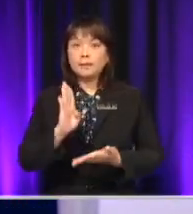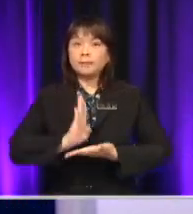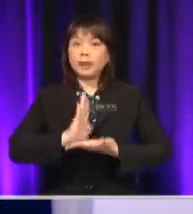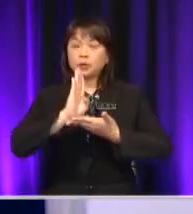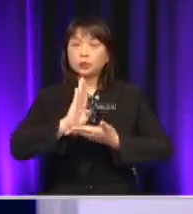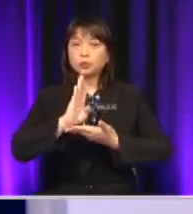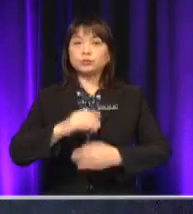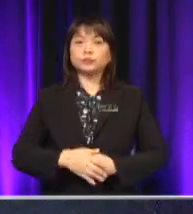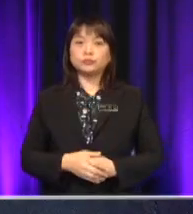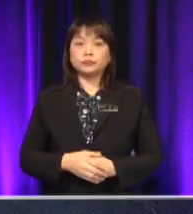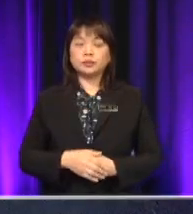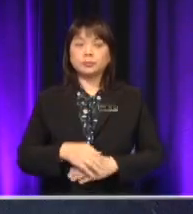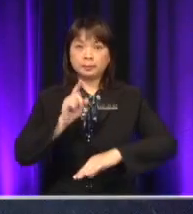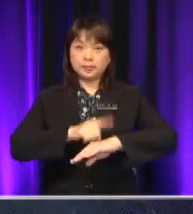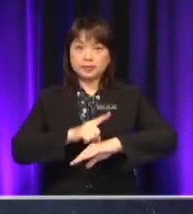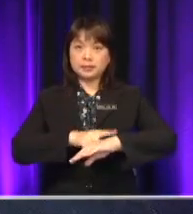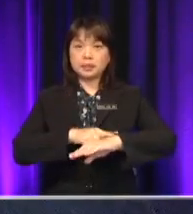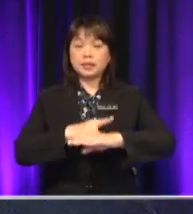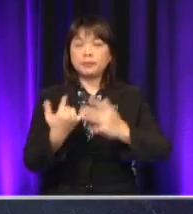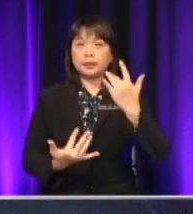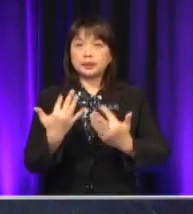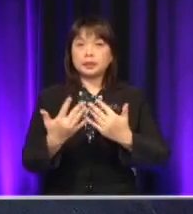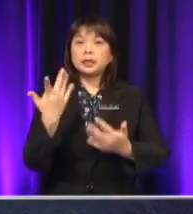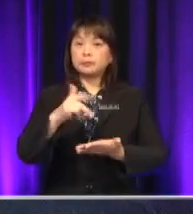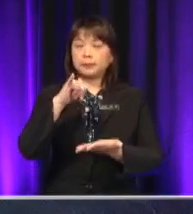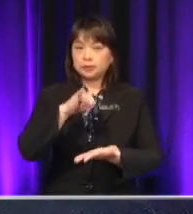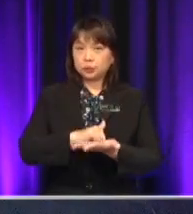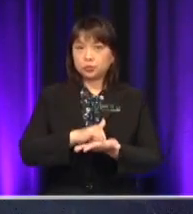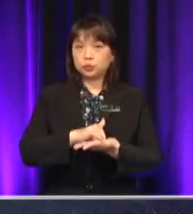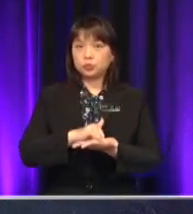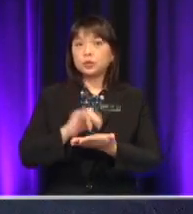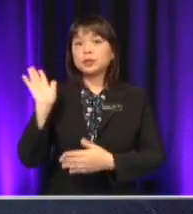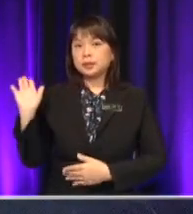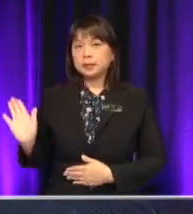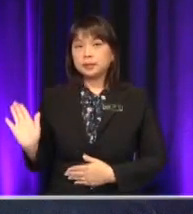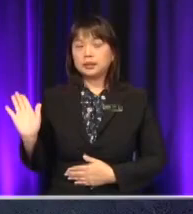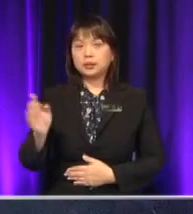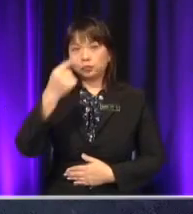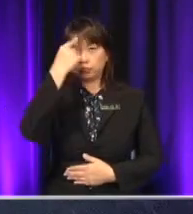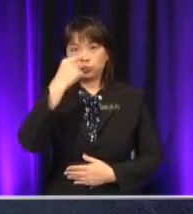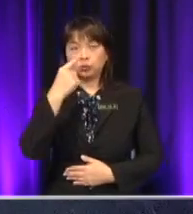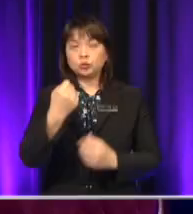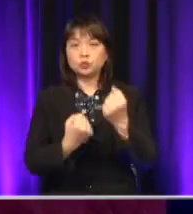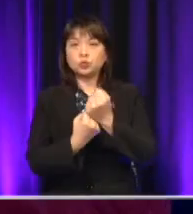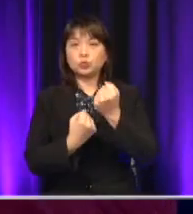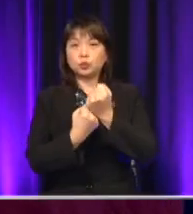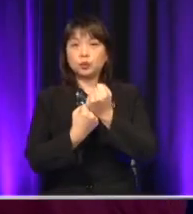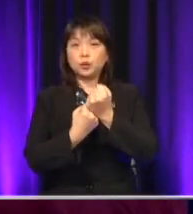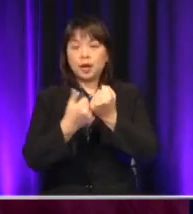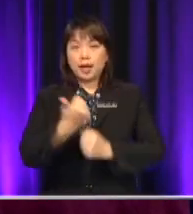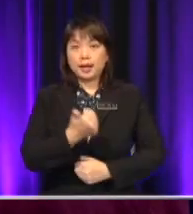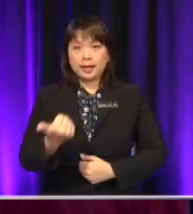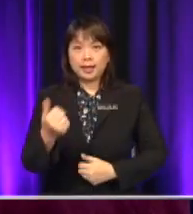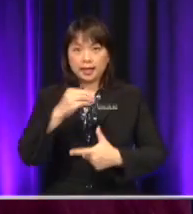Manakala di bawahnya pula itu, tungku kaki 3 tu, yang ini untuk menyokong radas semasa pemanasan lah. Okey, ini kita guna untuk